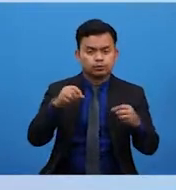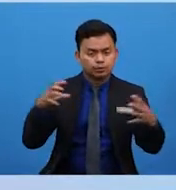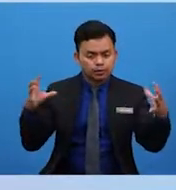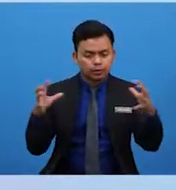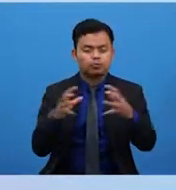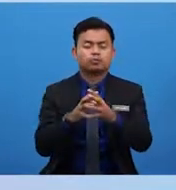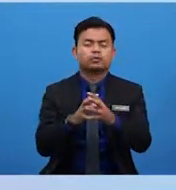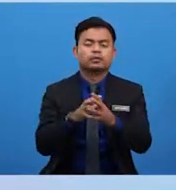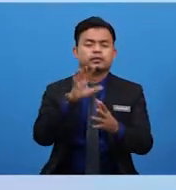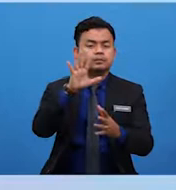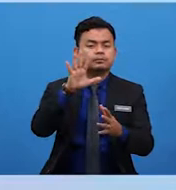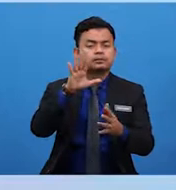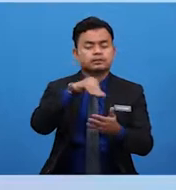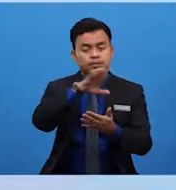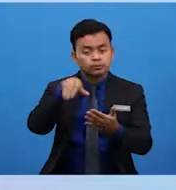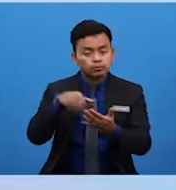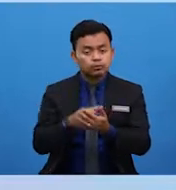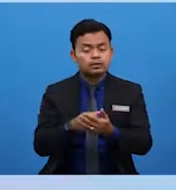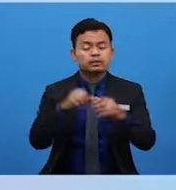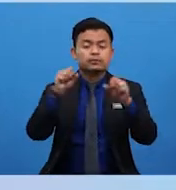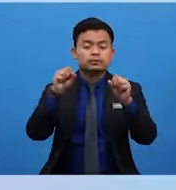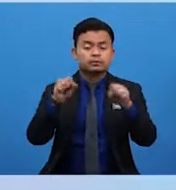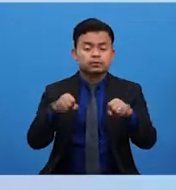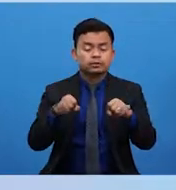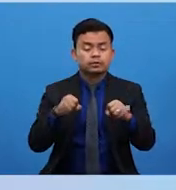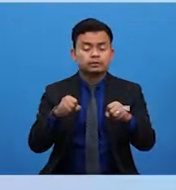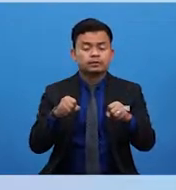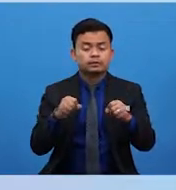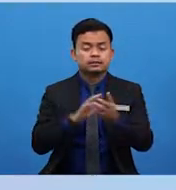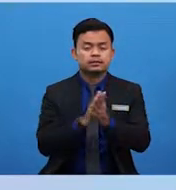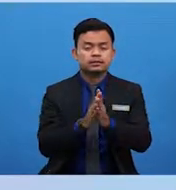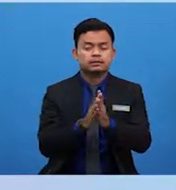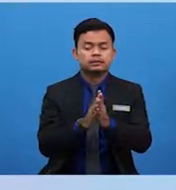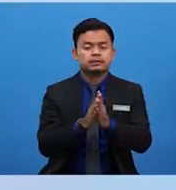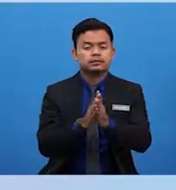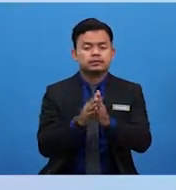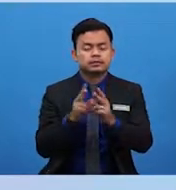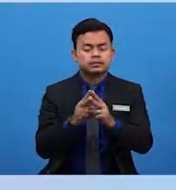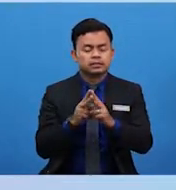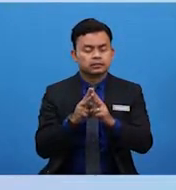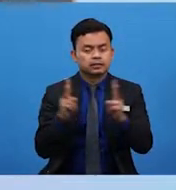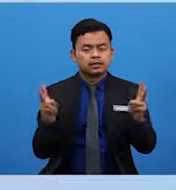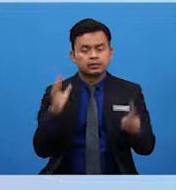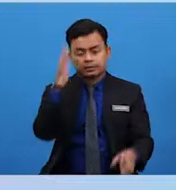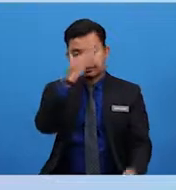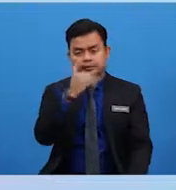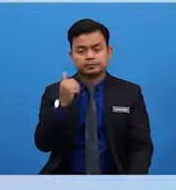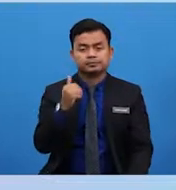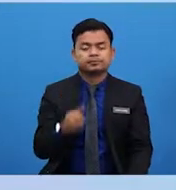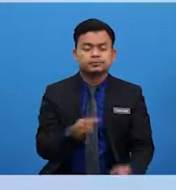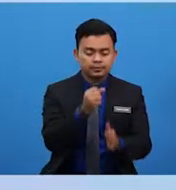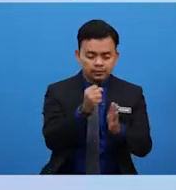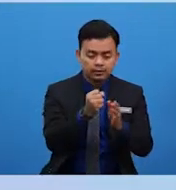sini juga akan ditetapkan aturan recoleta dan susunan dari sini akan menentukan jenis